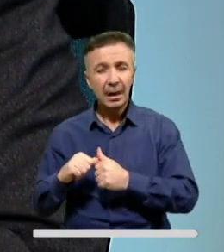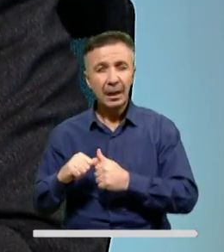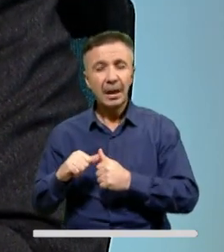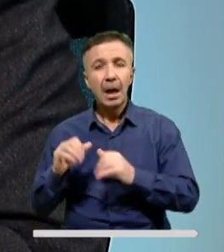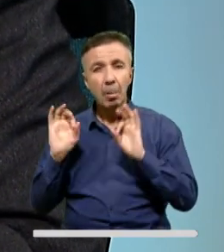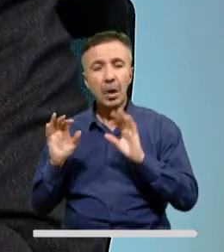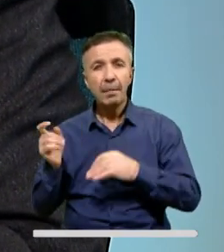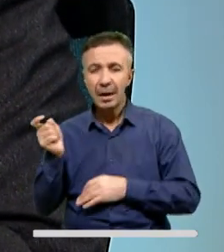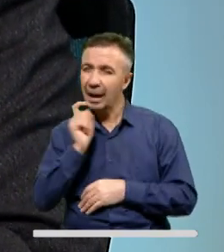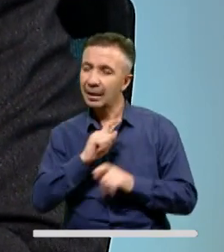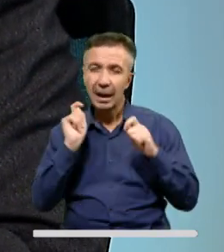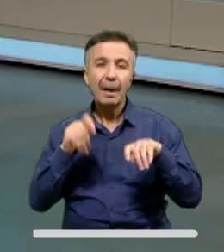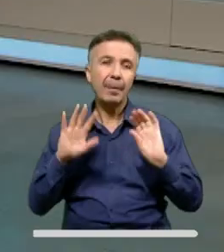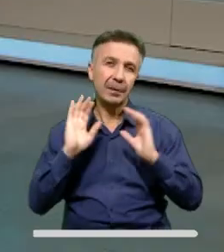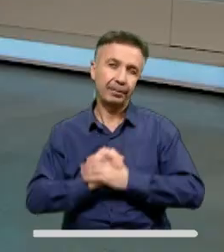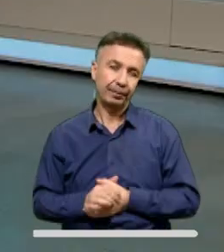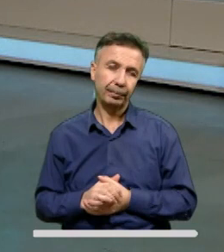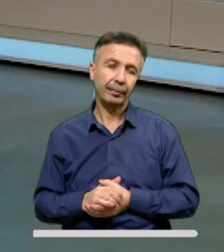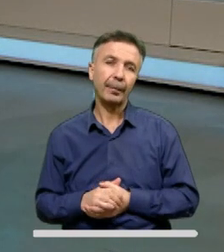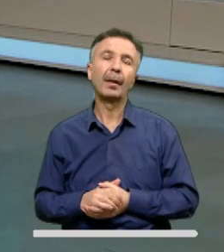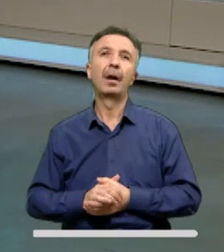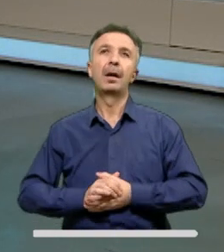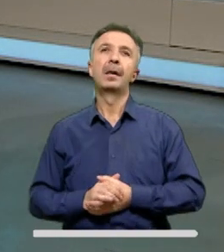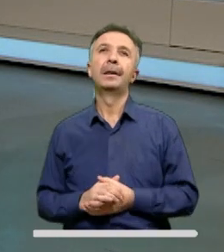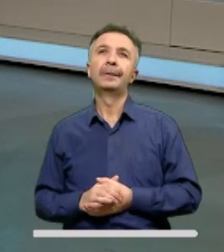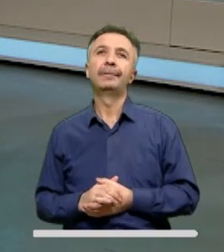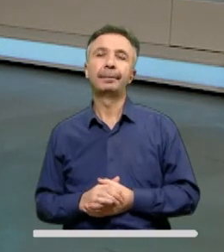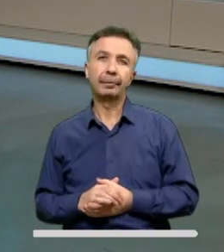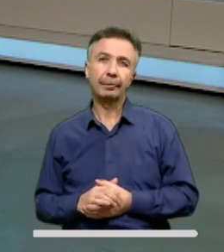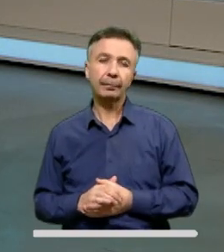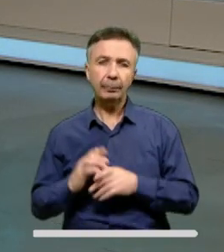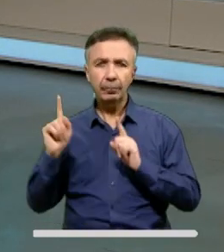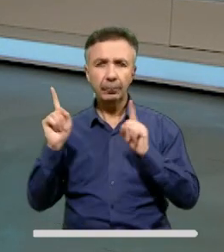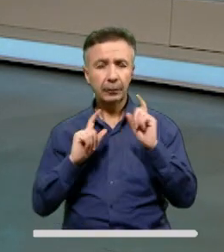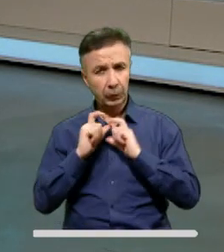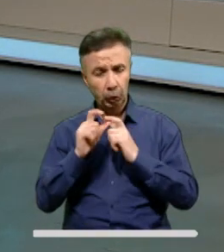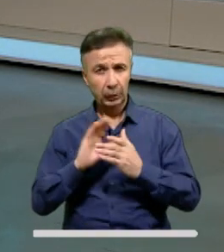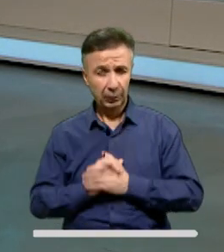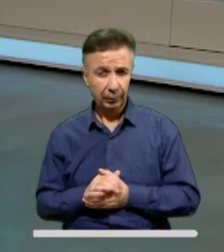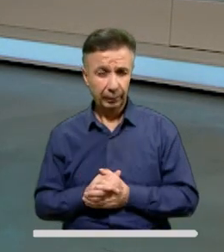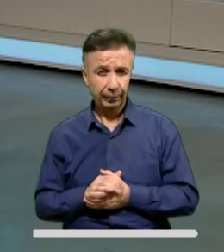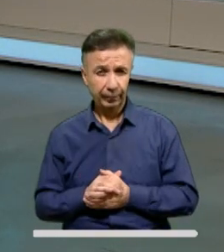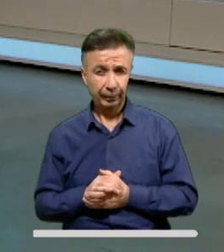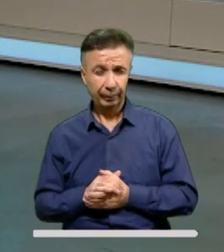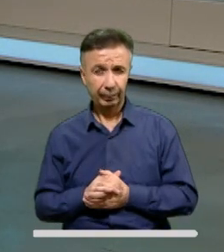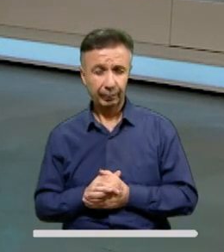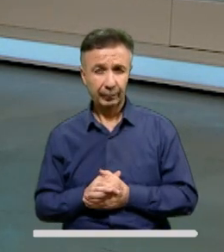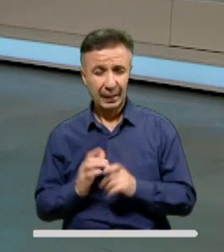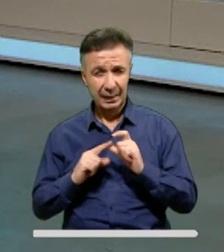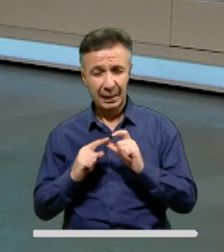hataya düşmesin. İnşallah diyelim hocam. Sosyal medyadan gelen bir soru daha var. Sera isimli bir